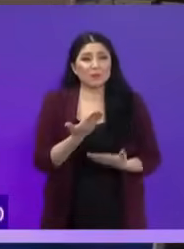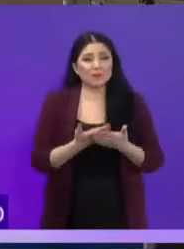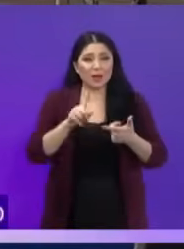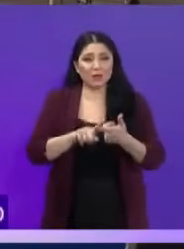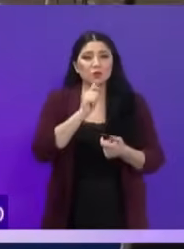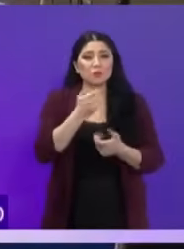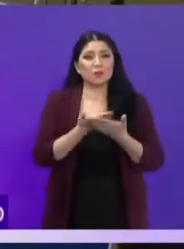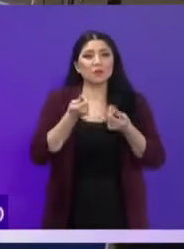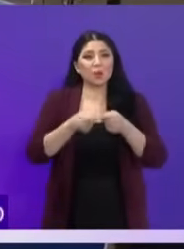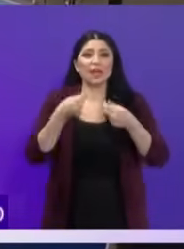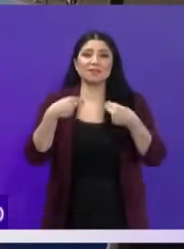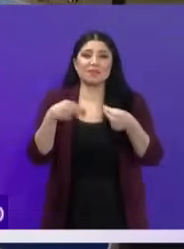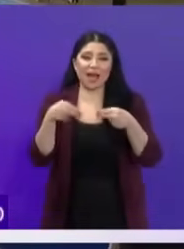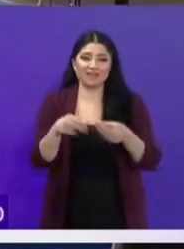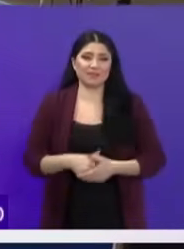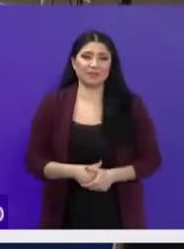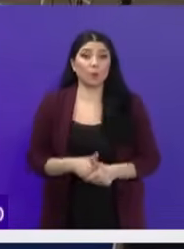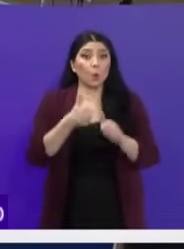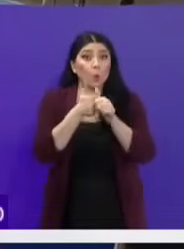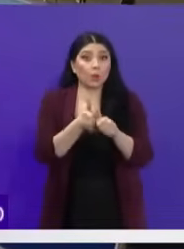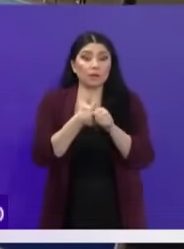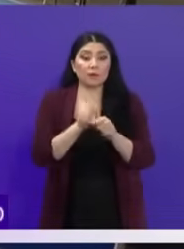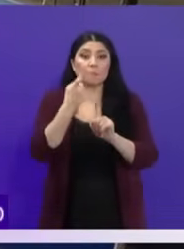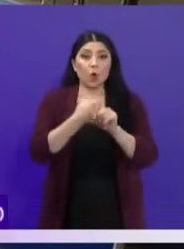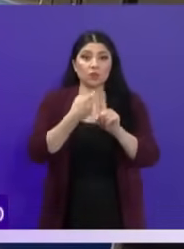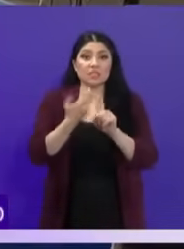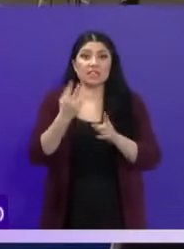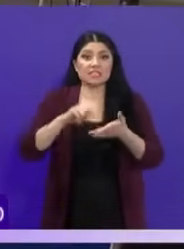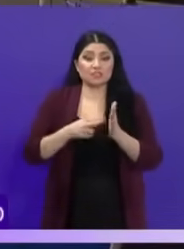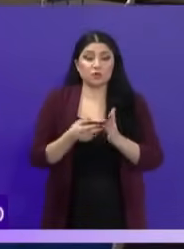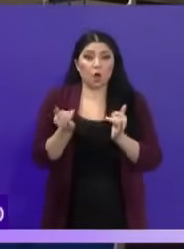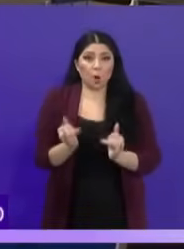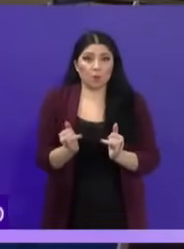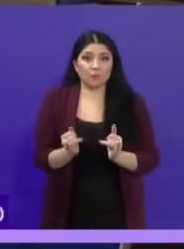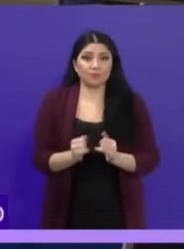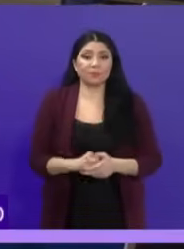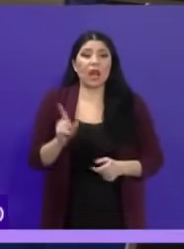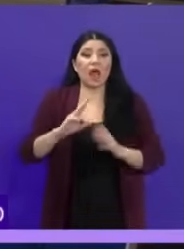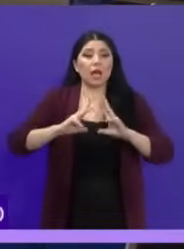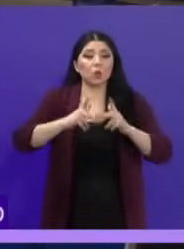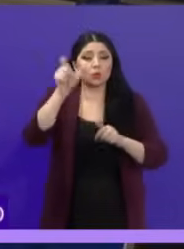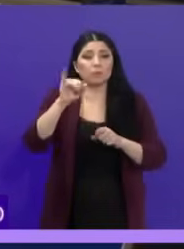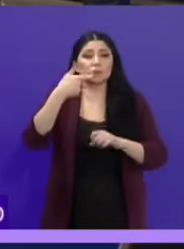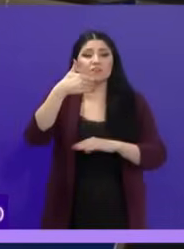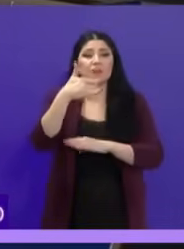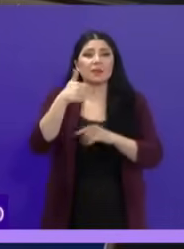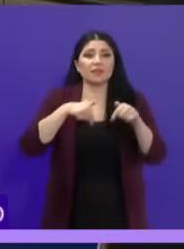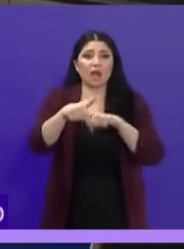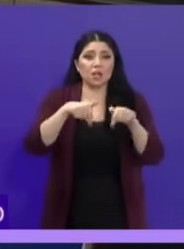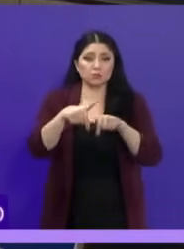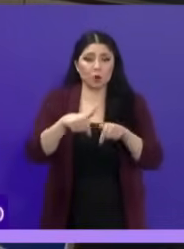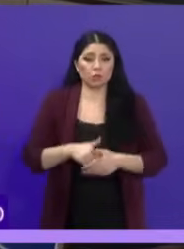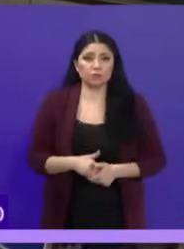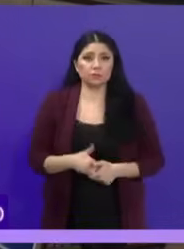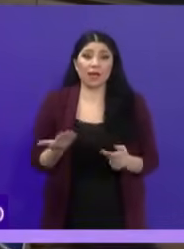intervenția în jurnal și pentru explicații. Așadar, urmărim acest protest în desfășurare, un protest al fermierilor și al transportatorilor, un protest